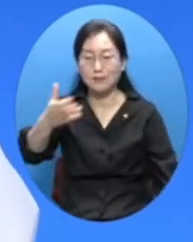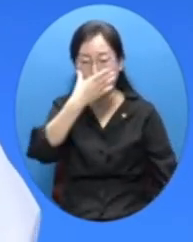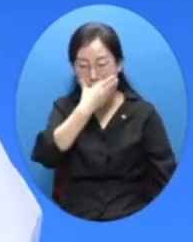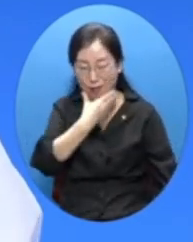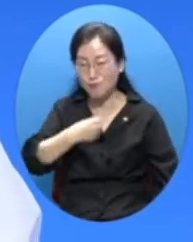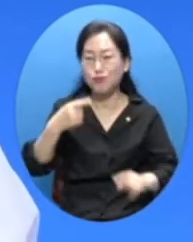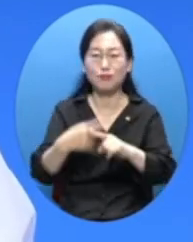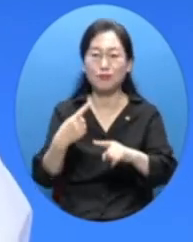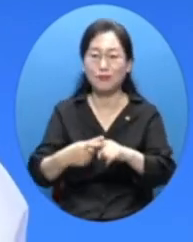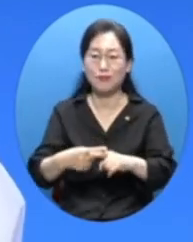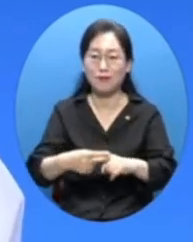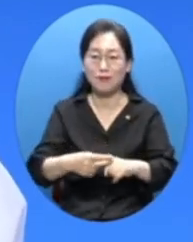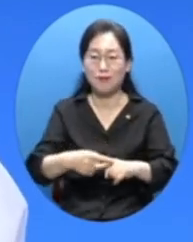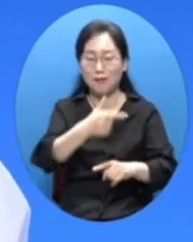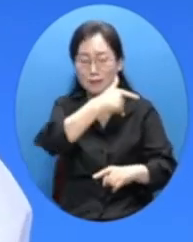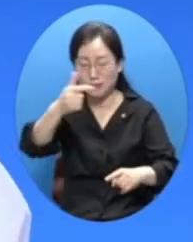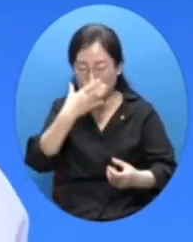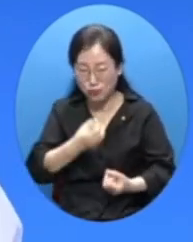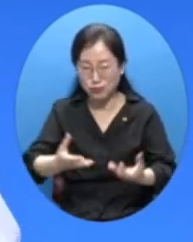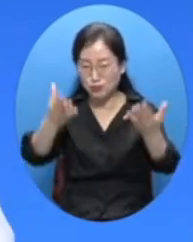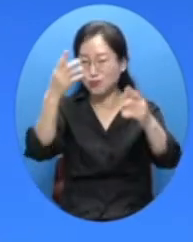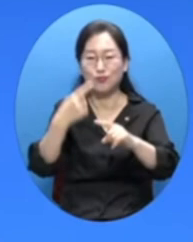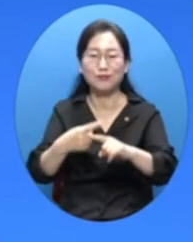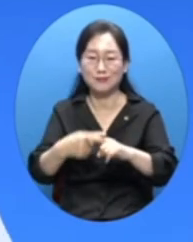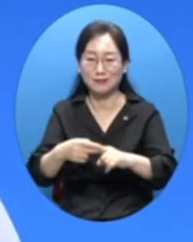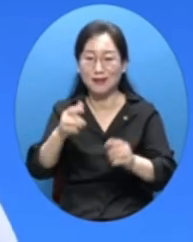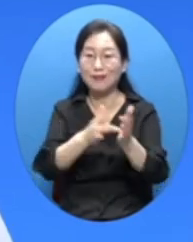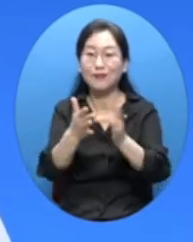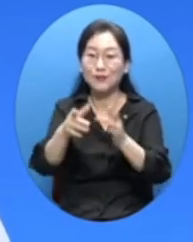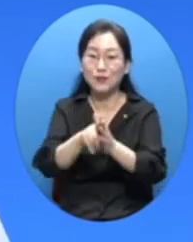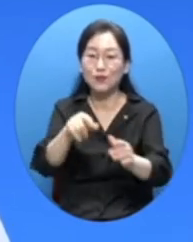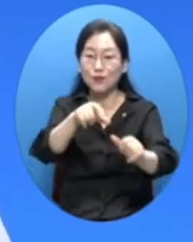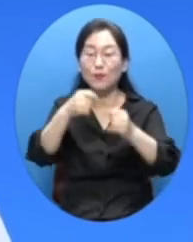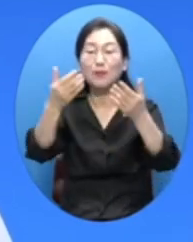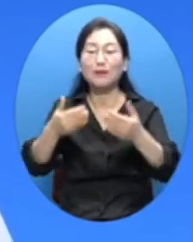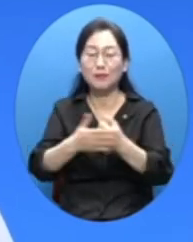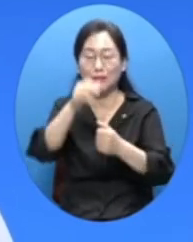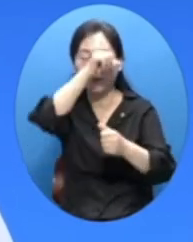행복입니까? 얼마나 큰 축복입니까? 예수 믿고 구원 받았으니